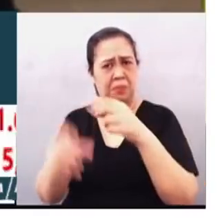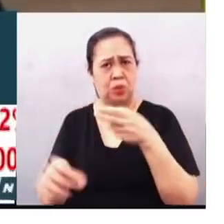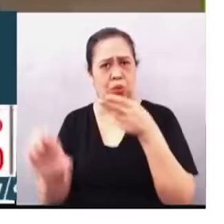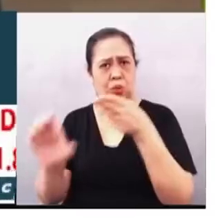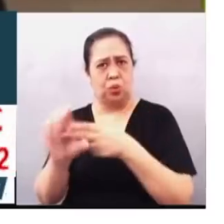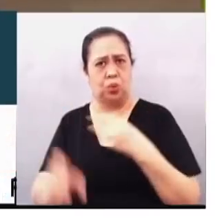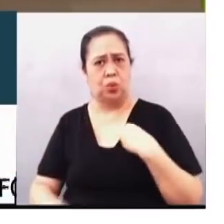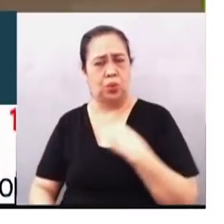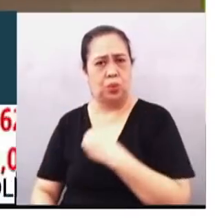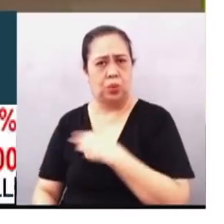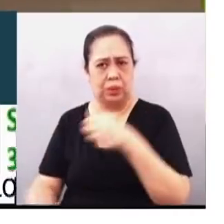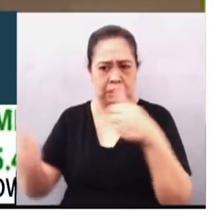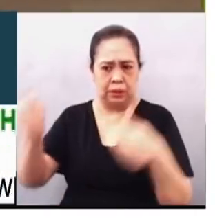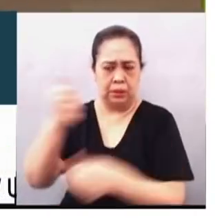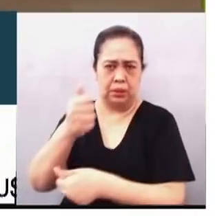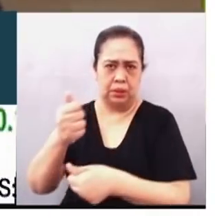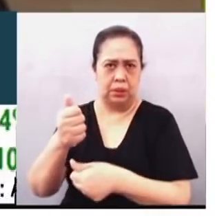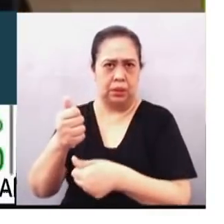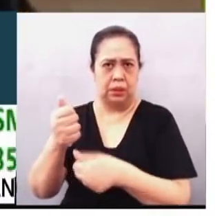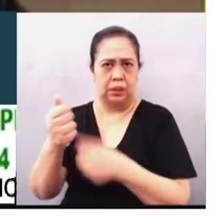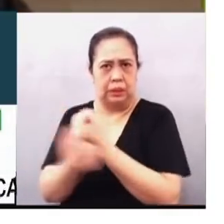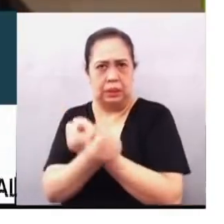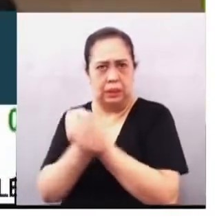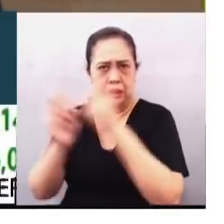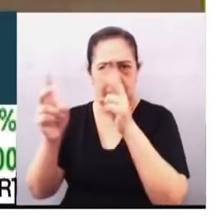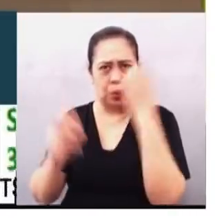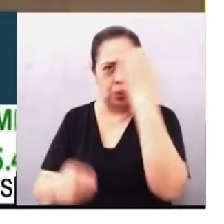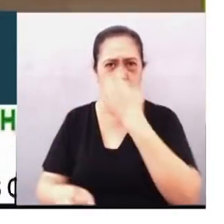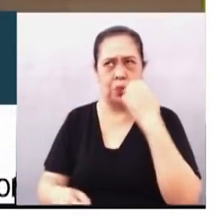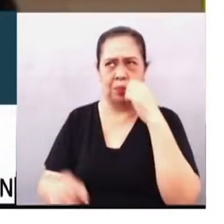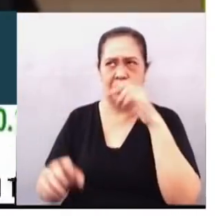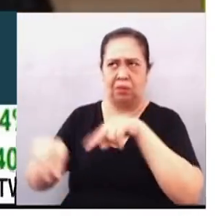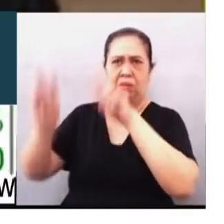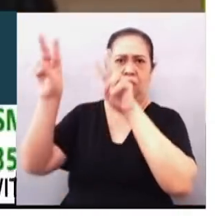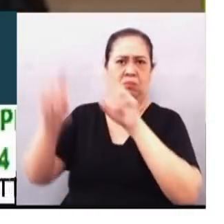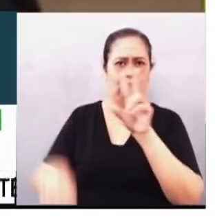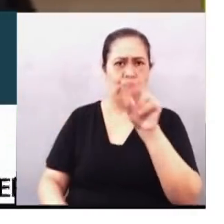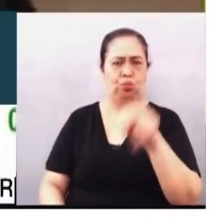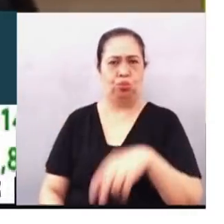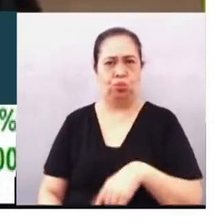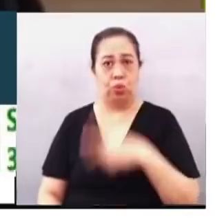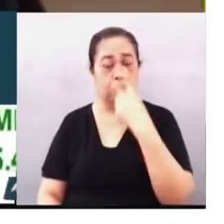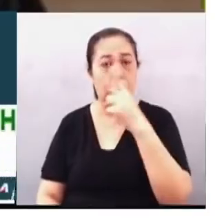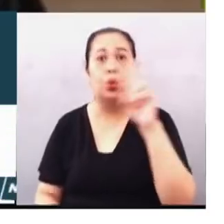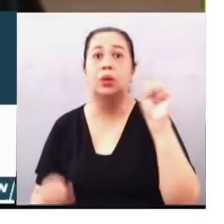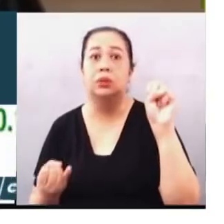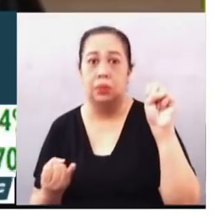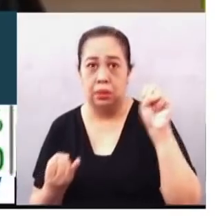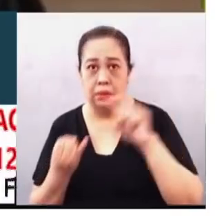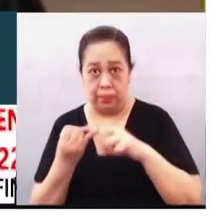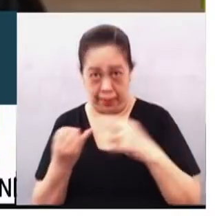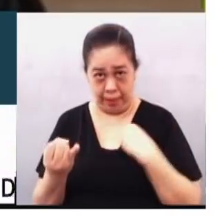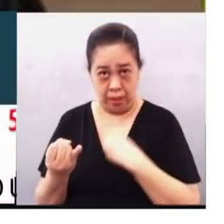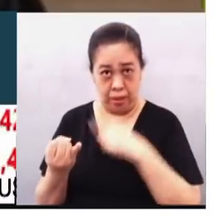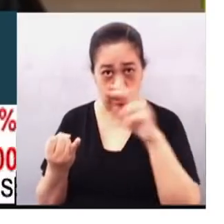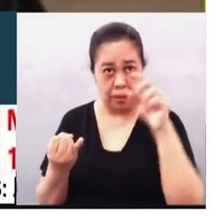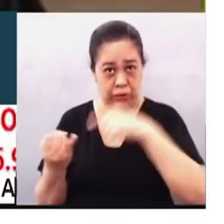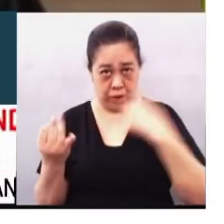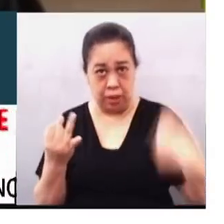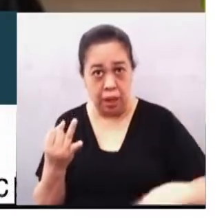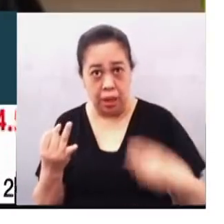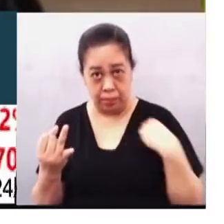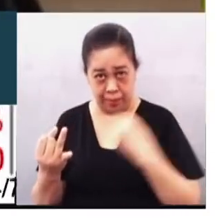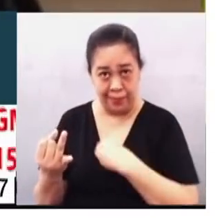nagpapa alipin diyan sa mga European na yan. Look at US, membro ba? China, membro